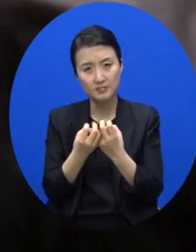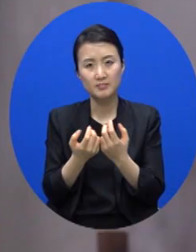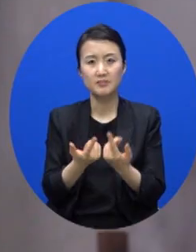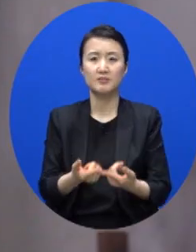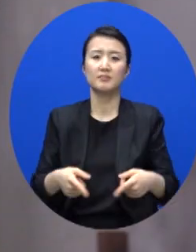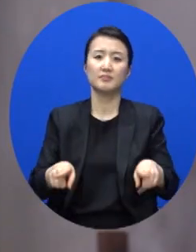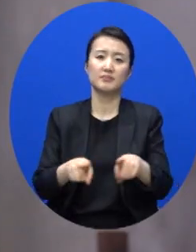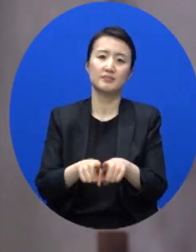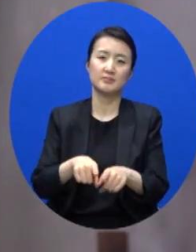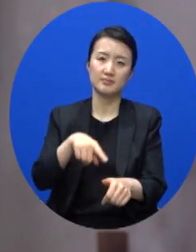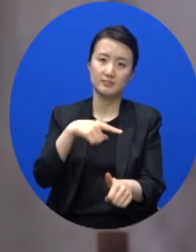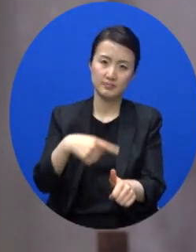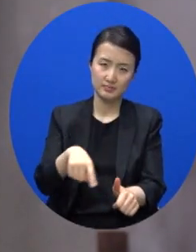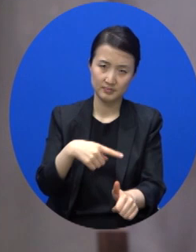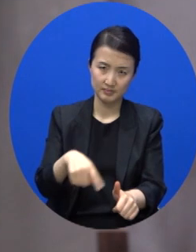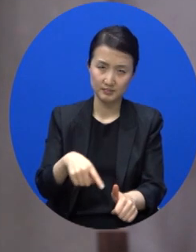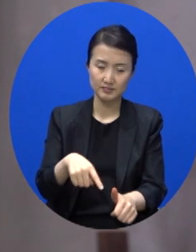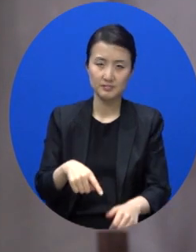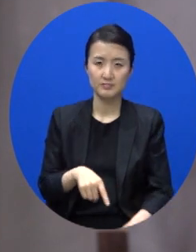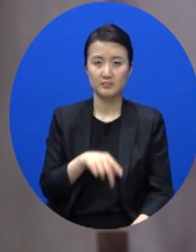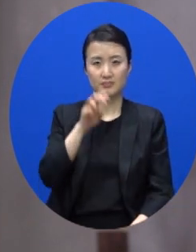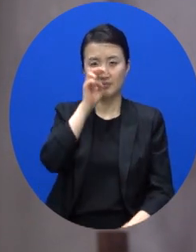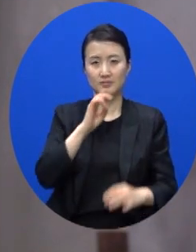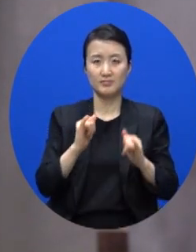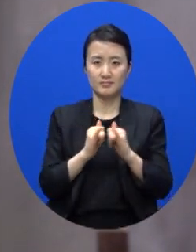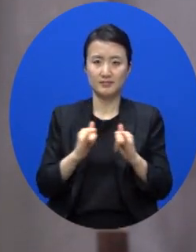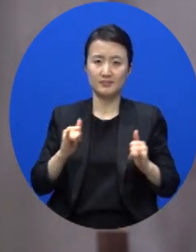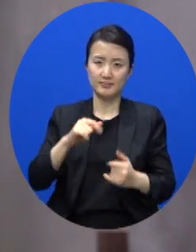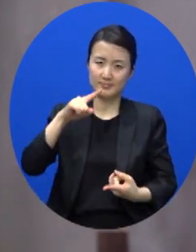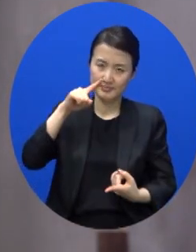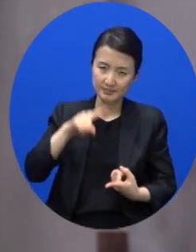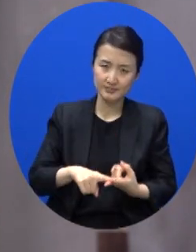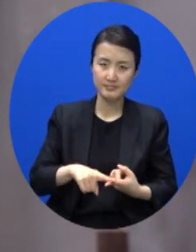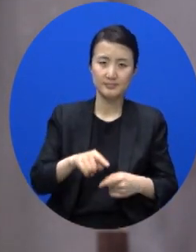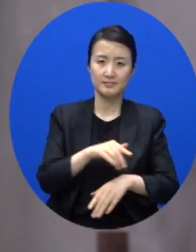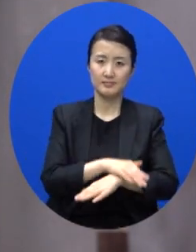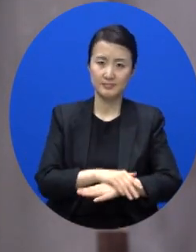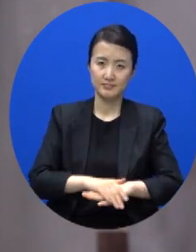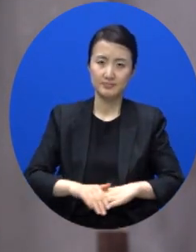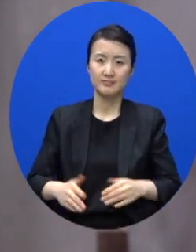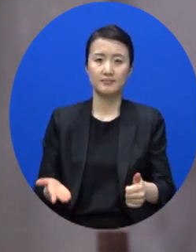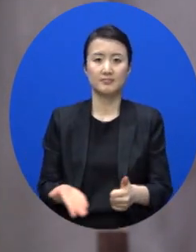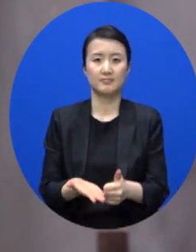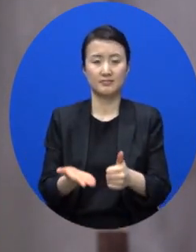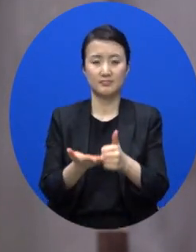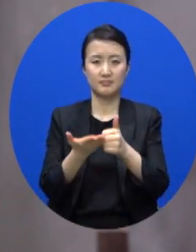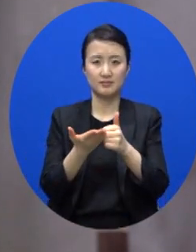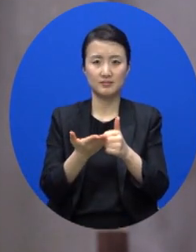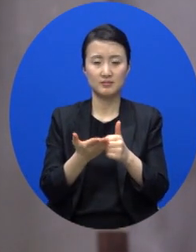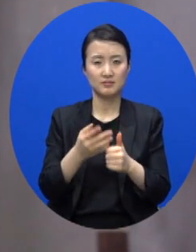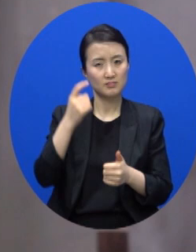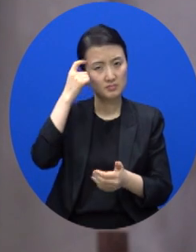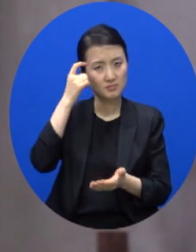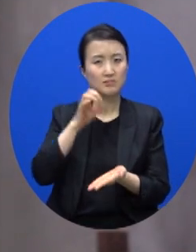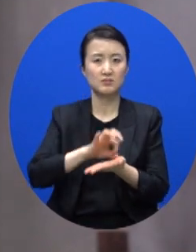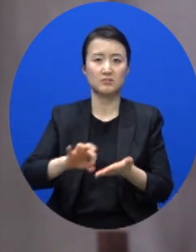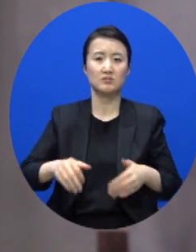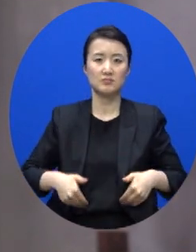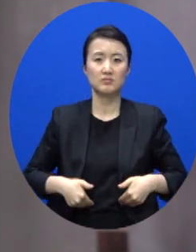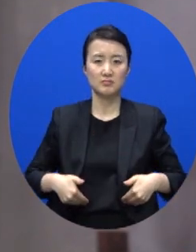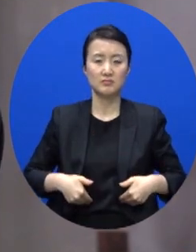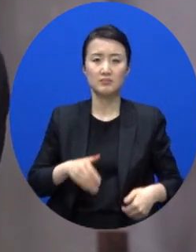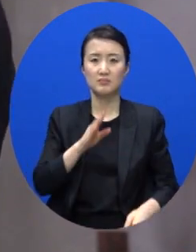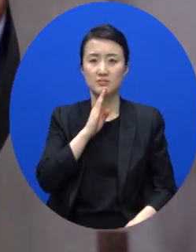동등하게 음악인으로서 갖출 수 있는 그런 인재를 양성시키는데도 우리가 초점을 맞춰야